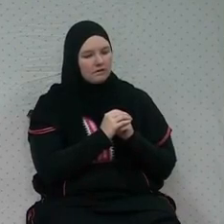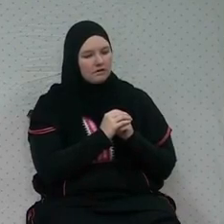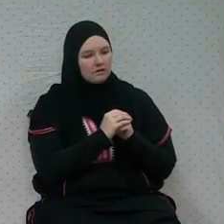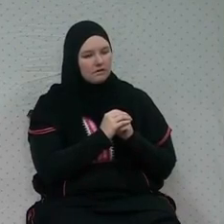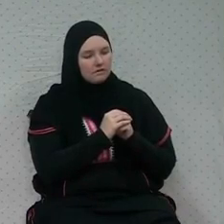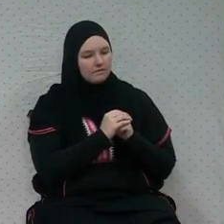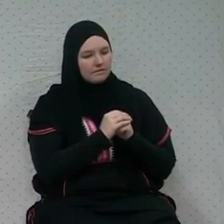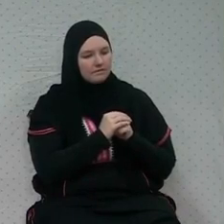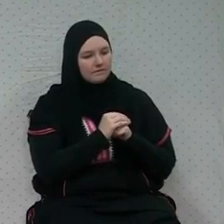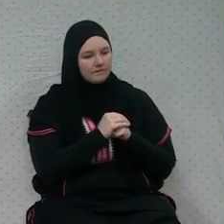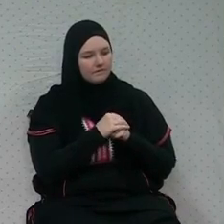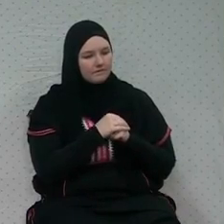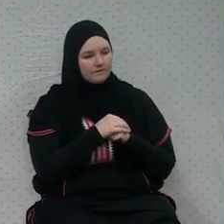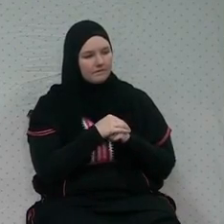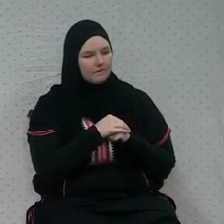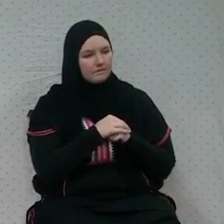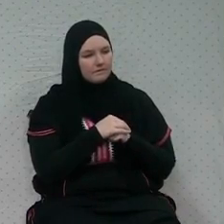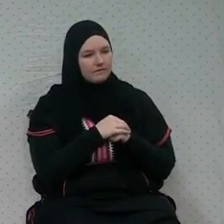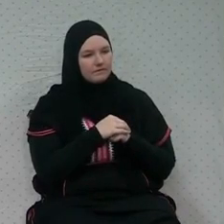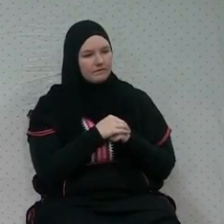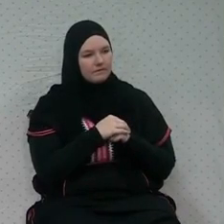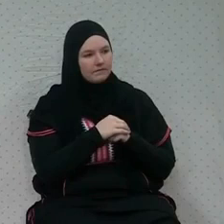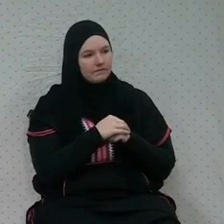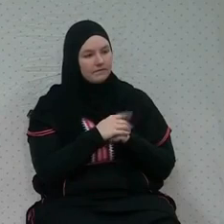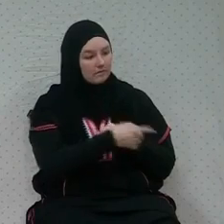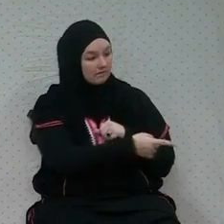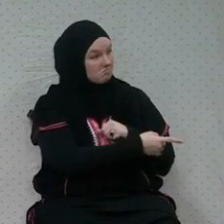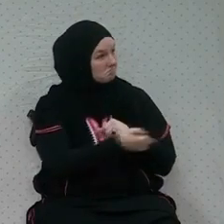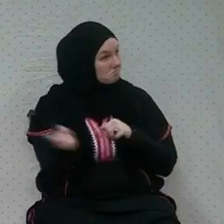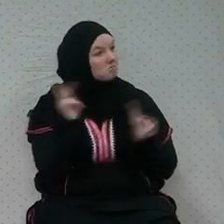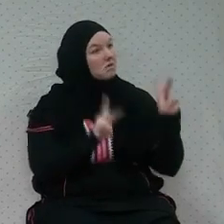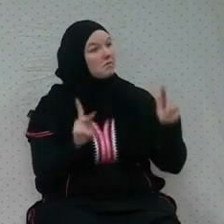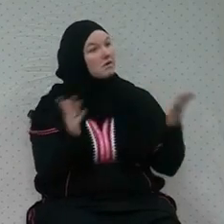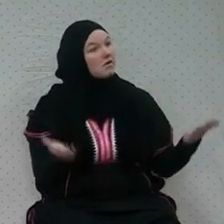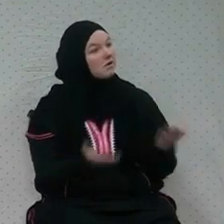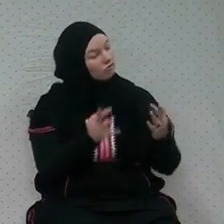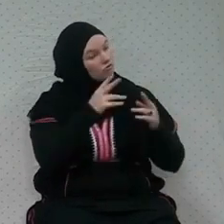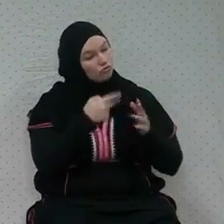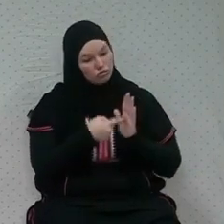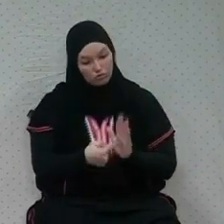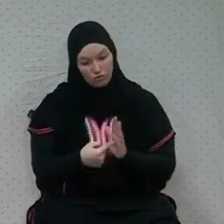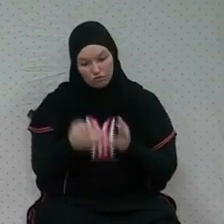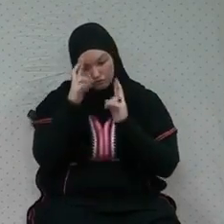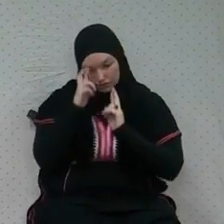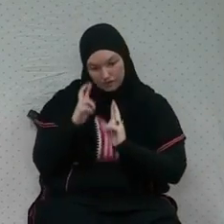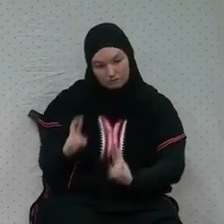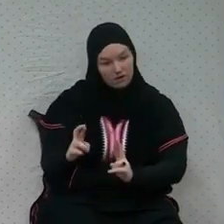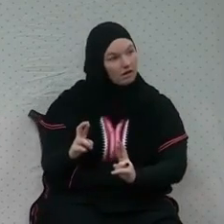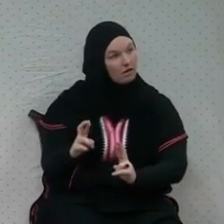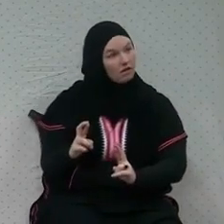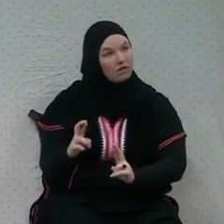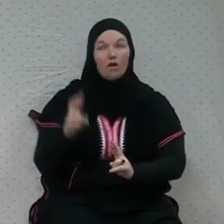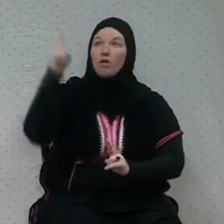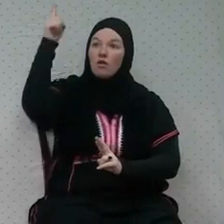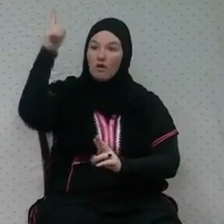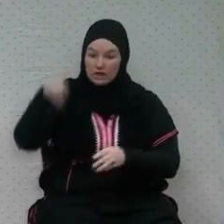فَهُوَ خَيْرٌ لَهُ عِنْدَ رَبِّهِ. He who shows enough respect for what Allah has magnified